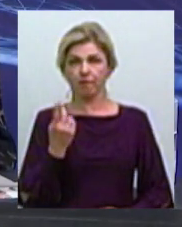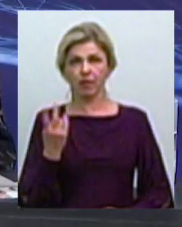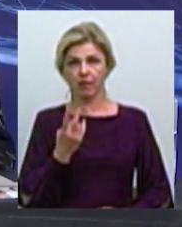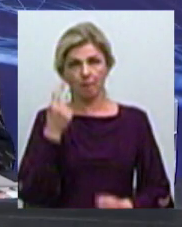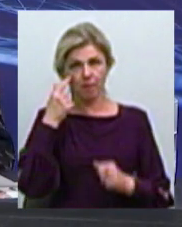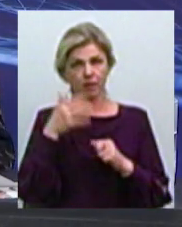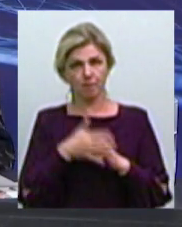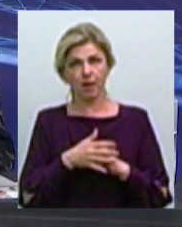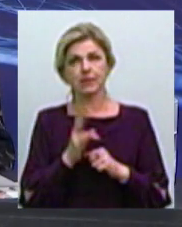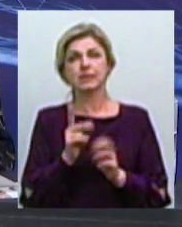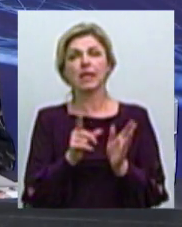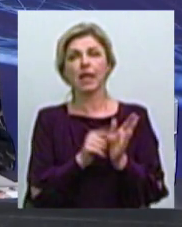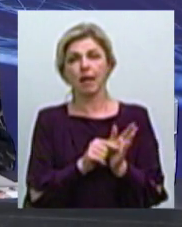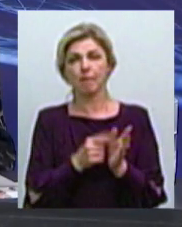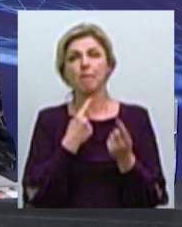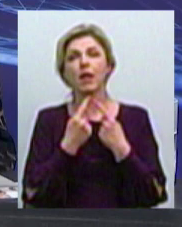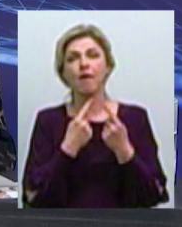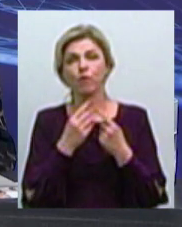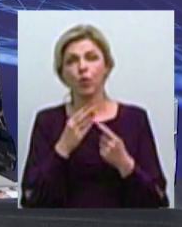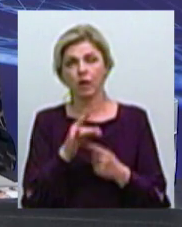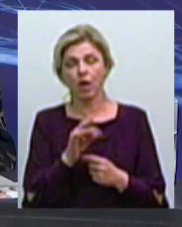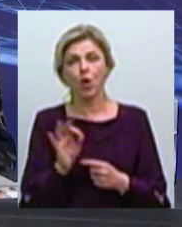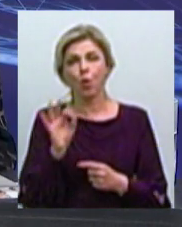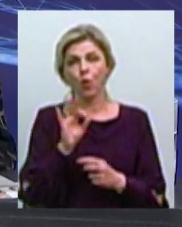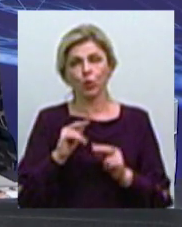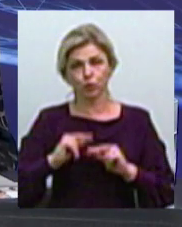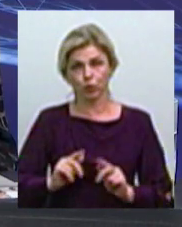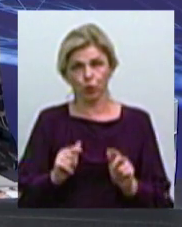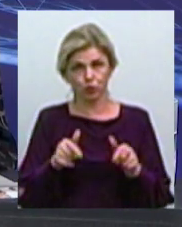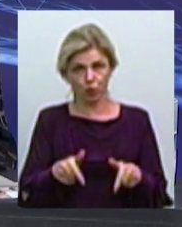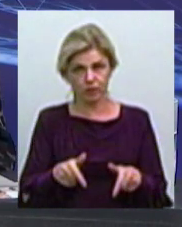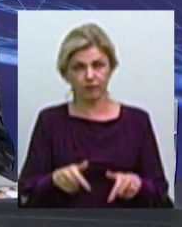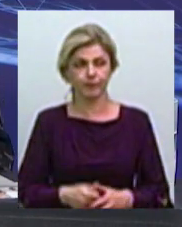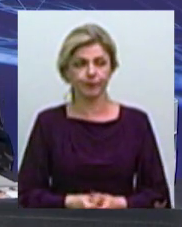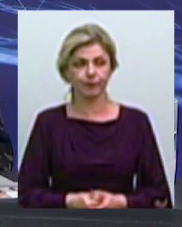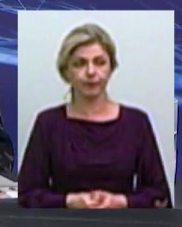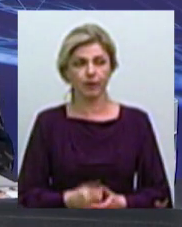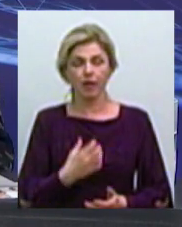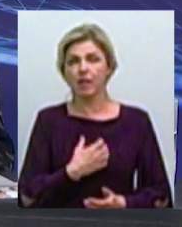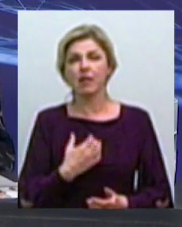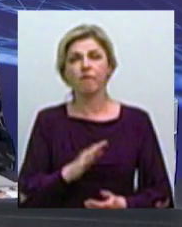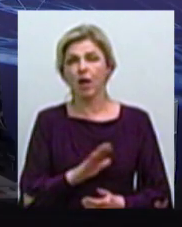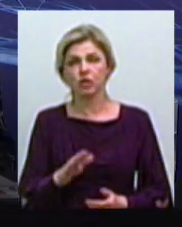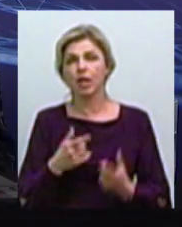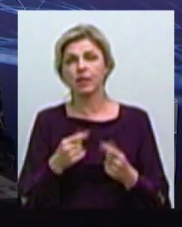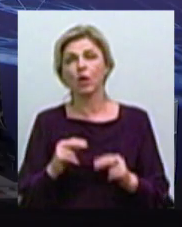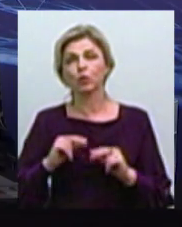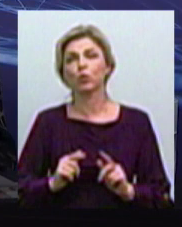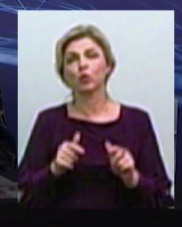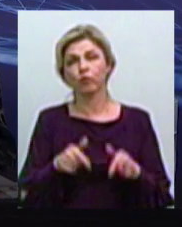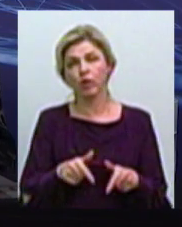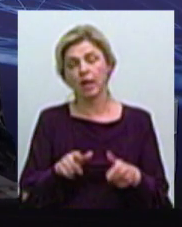понимать, с кем ведутся переговоры по поводу трудоустройства. И неважно, где это трудоустройство происходит. Или